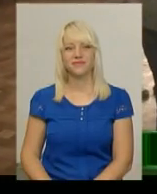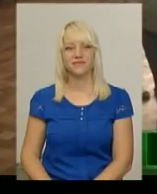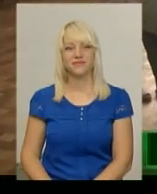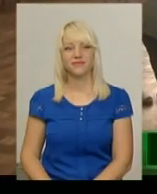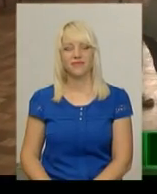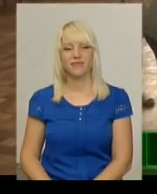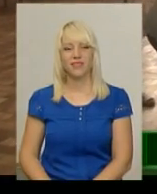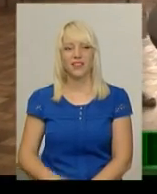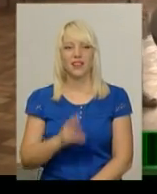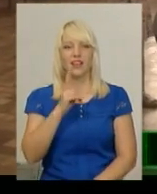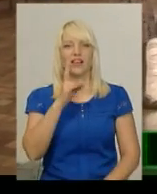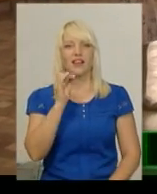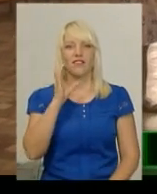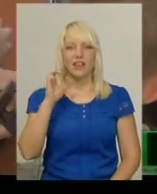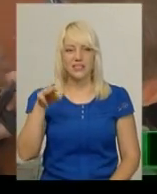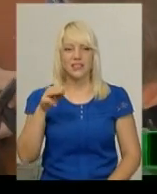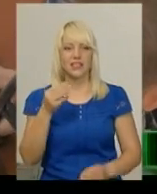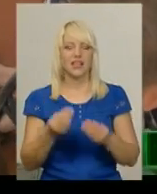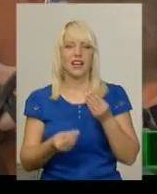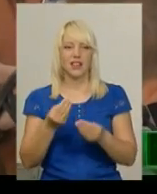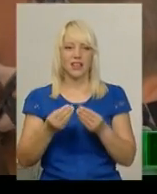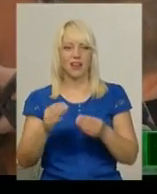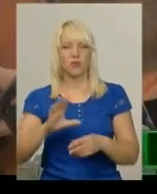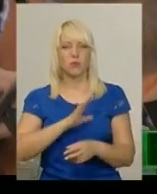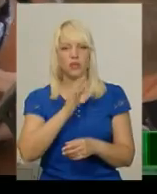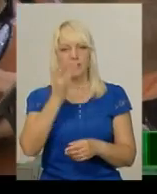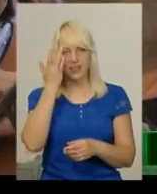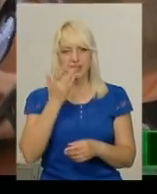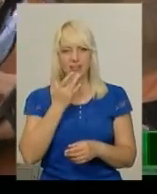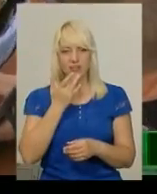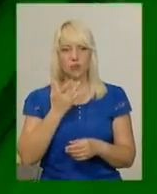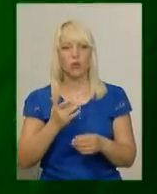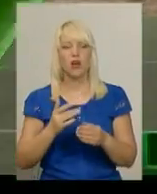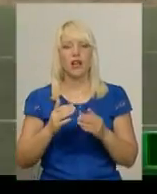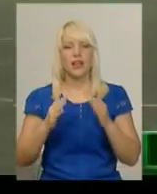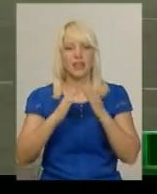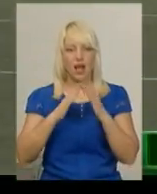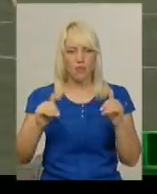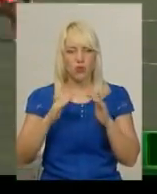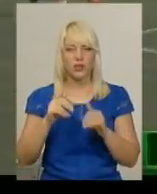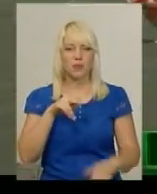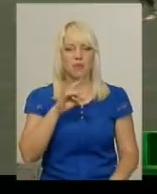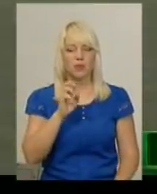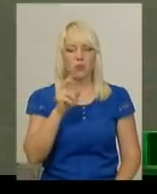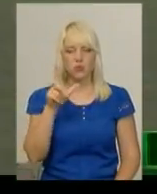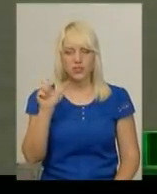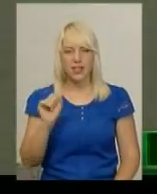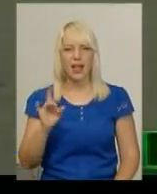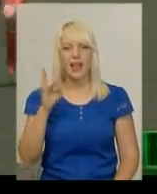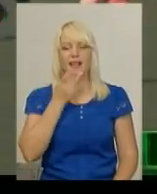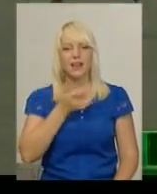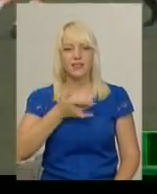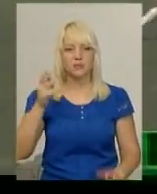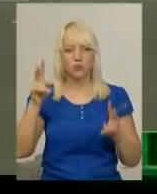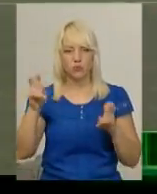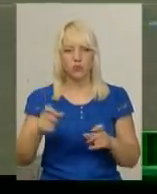Квест-гра «Мій рідний Хмельницький» відбулася у дитячому літньому таборі «Прибузька республіка». Команди Хмельницької області завершили виступ